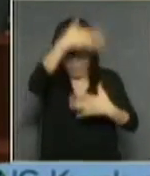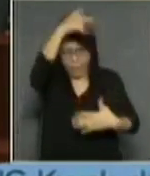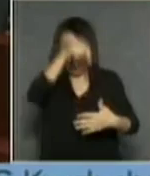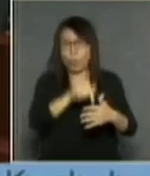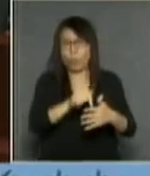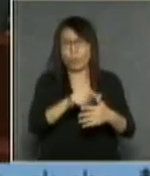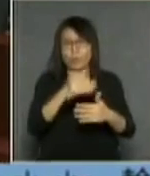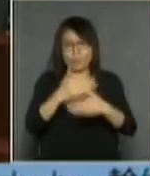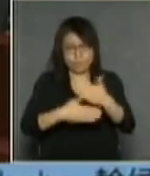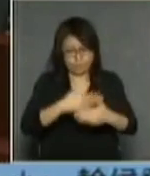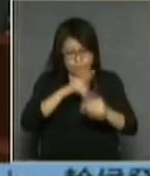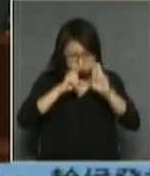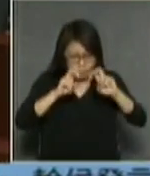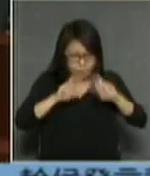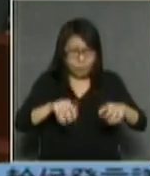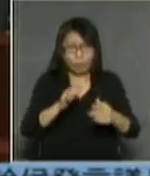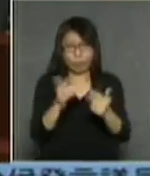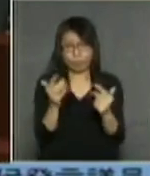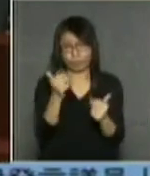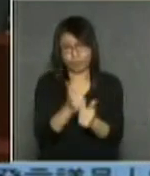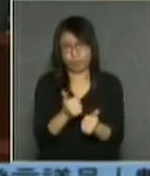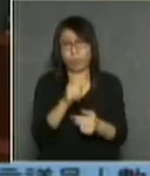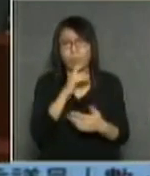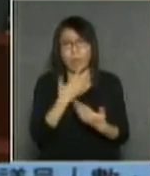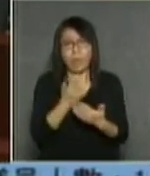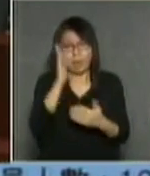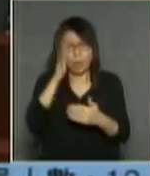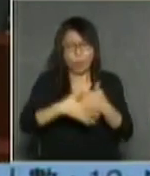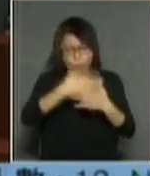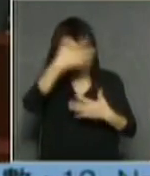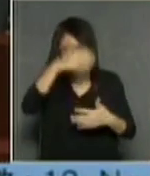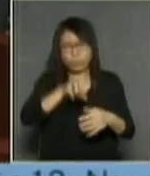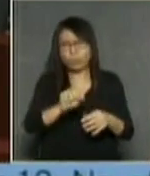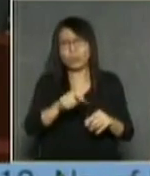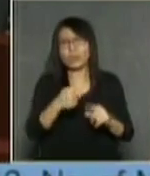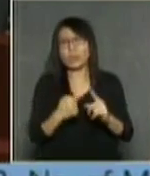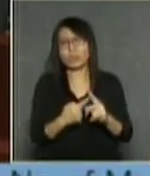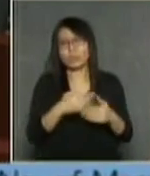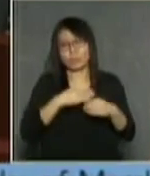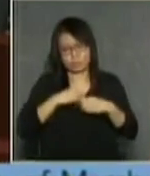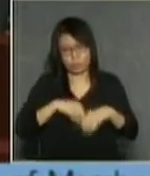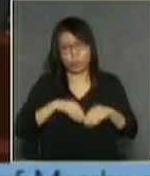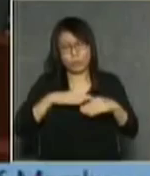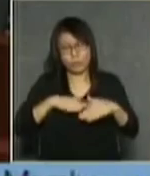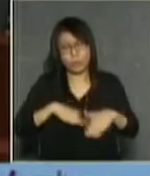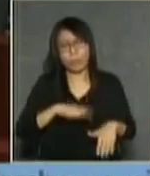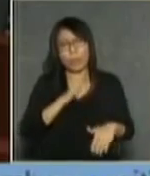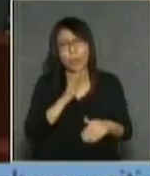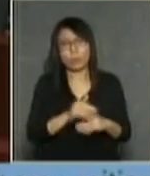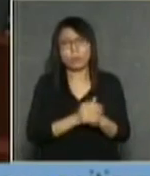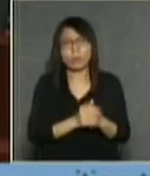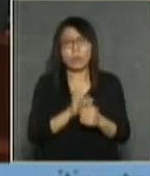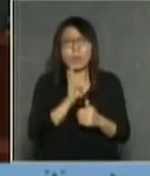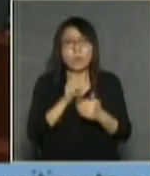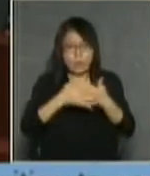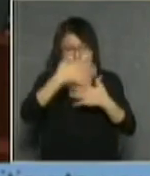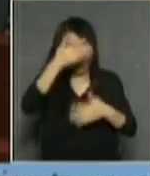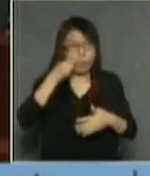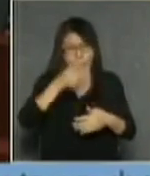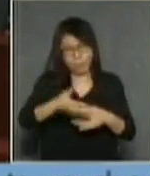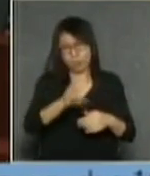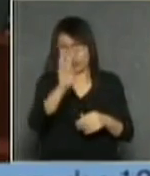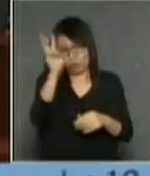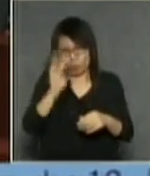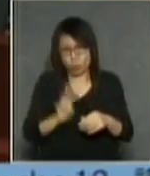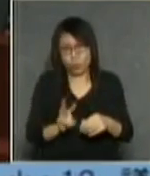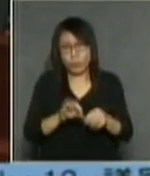利通过检测，令到楼宇的使用者能够安心。但是万一楼宇的供应食水供应系统呢